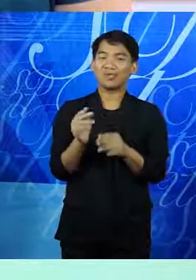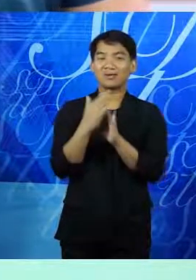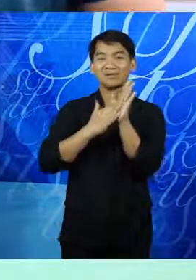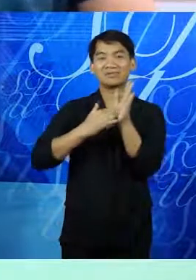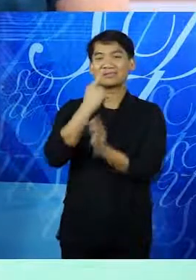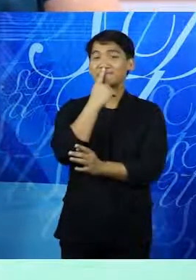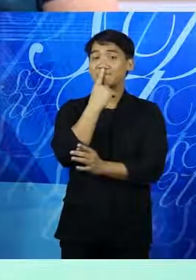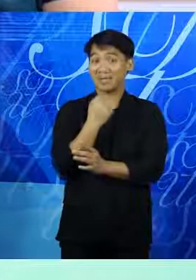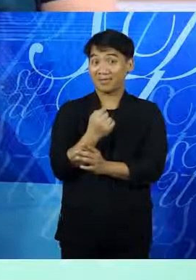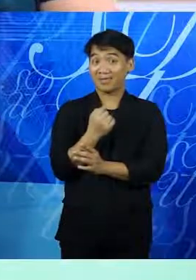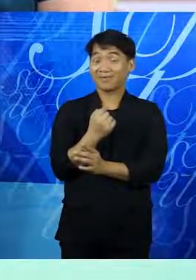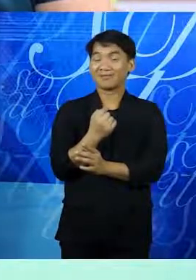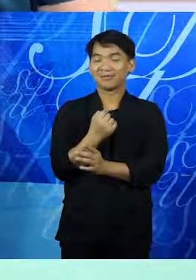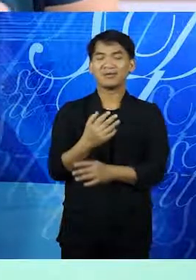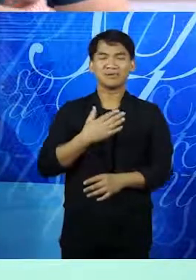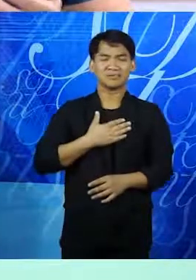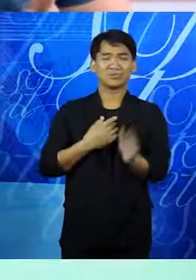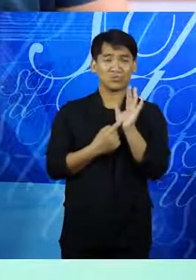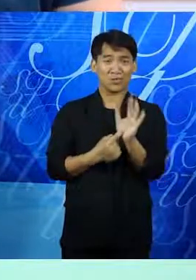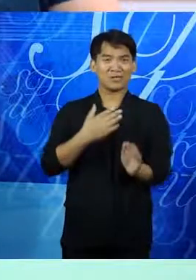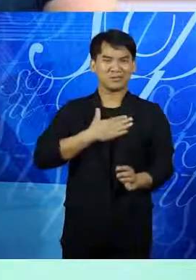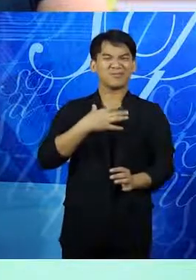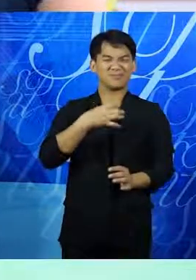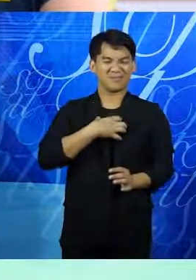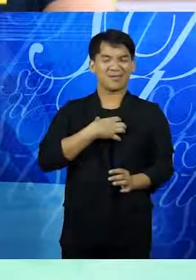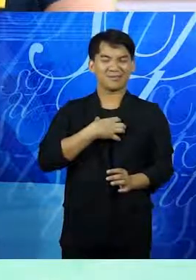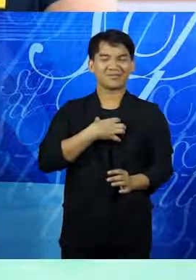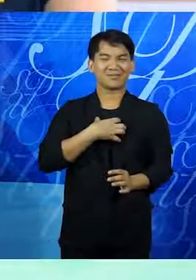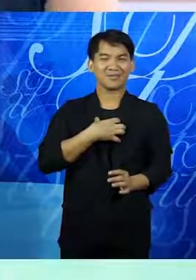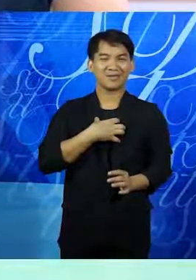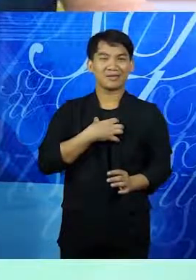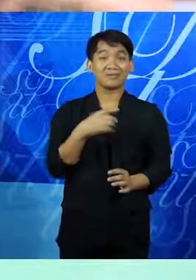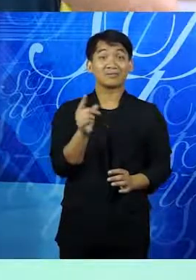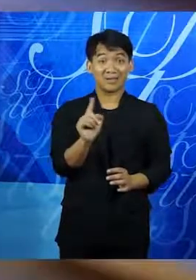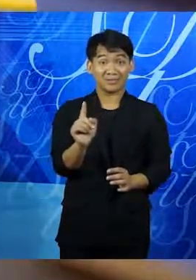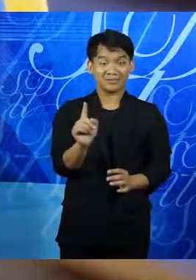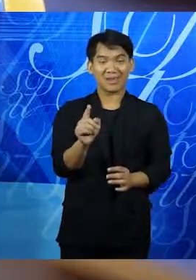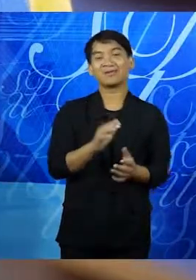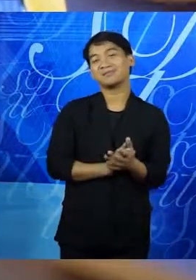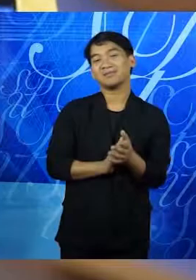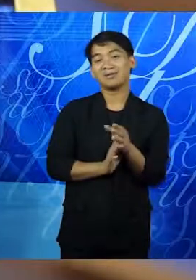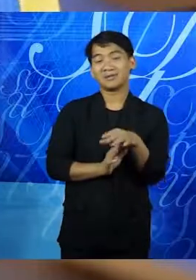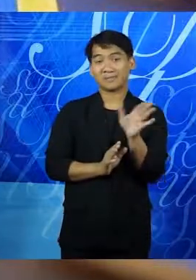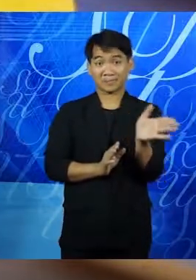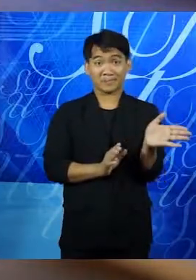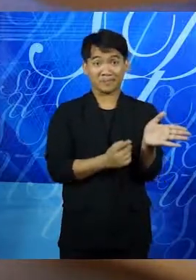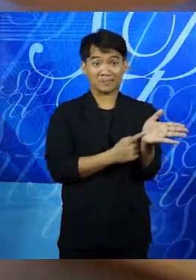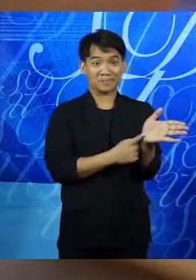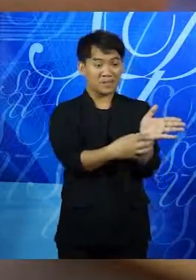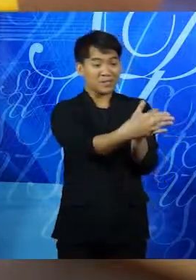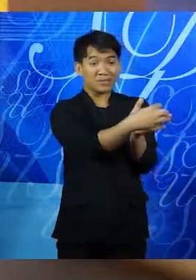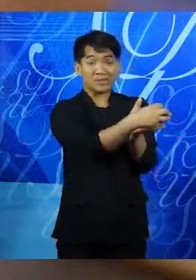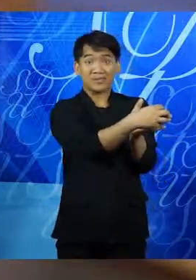เราก็จะใช้คำเช่นฉันอยากได้นะคะแล้วก็เด็กเอามาติด